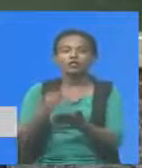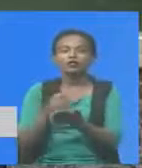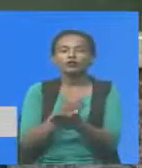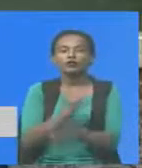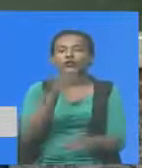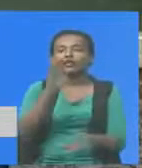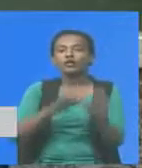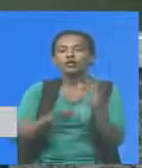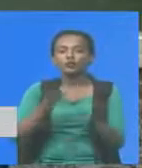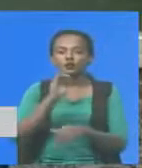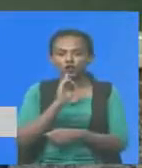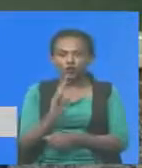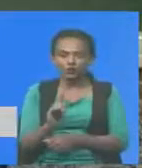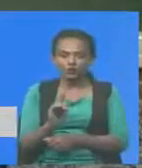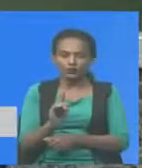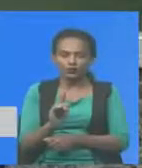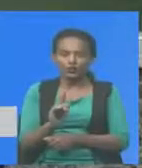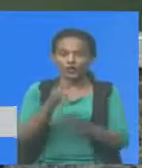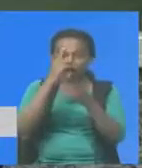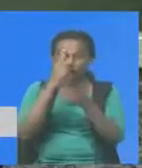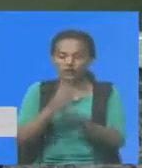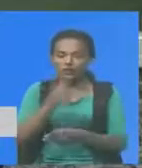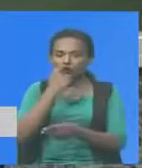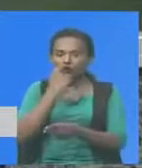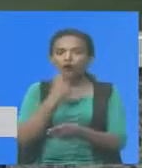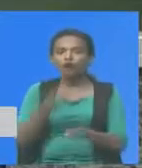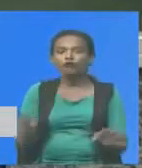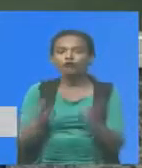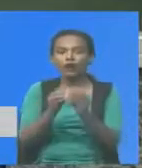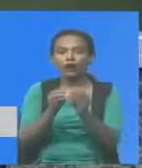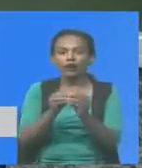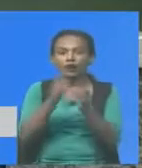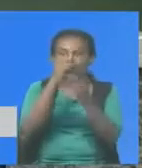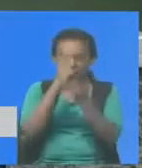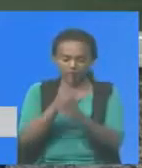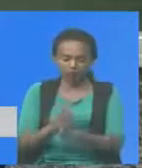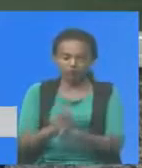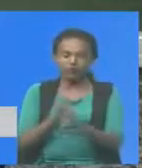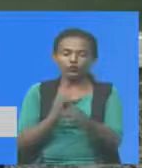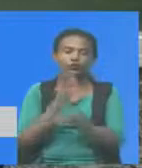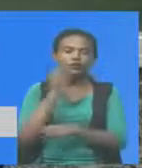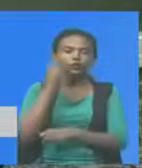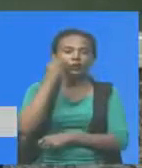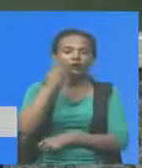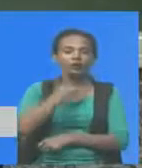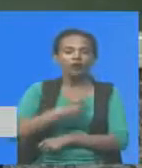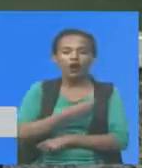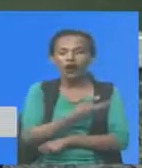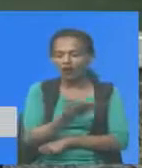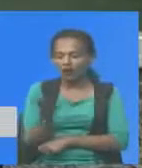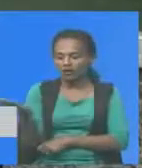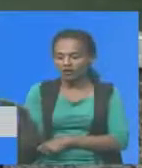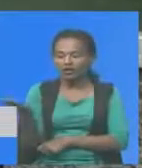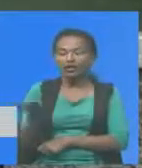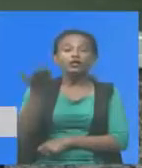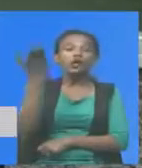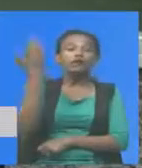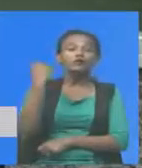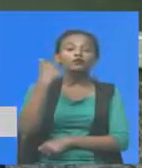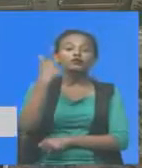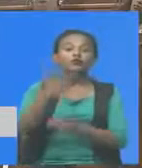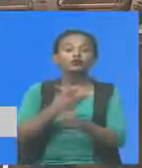ነው። የተከበሩ አፈ ጉባኤ፣ የተከበራችሁ የምክር ቤት አባላት፣ ላለፉት 3